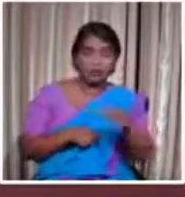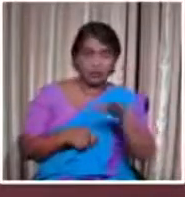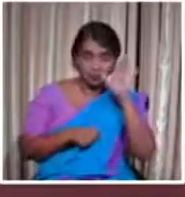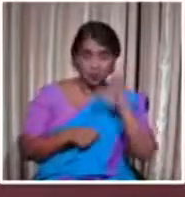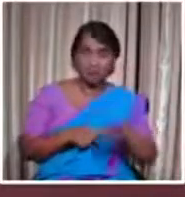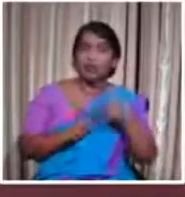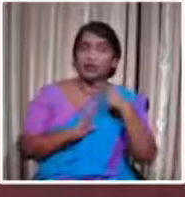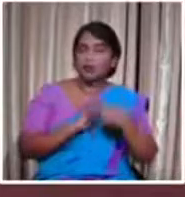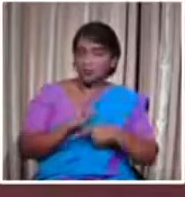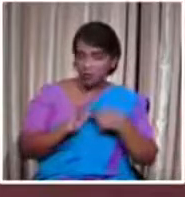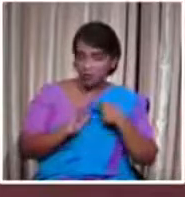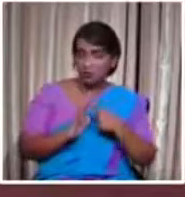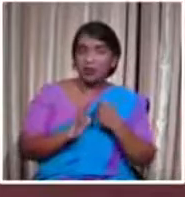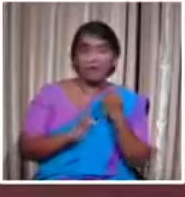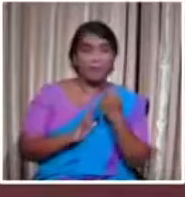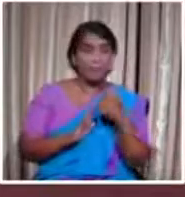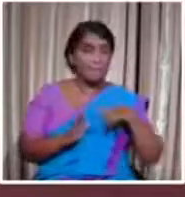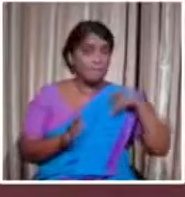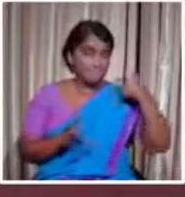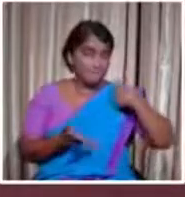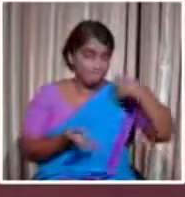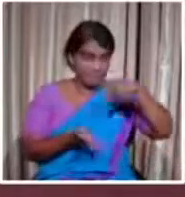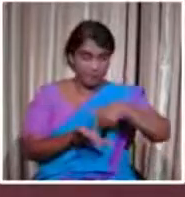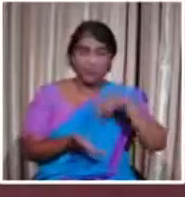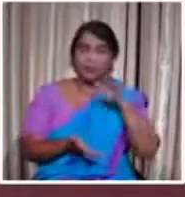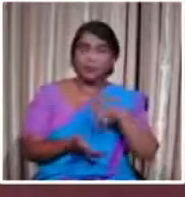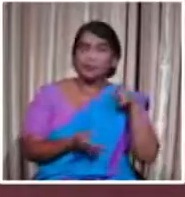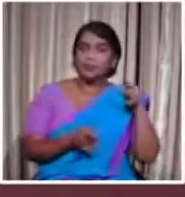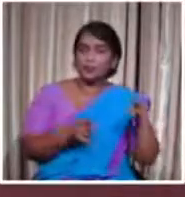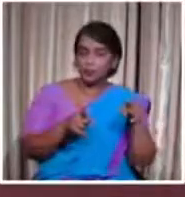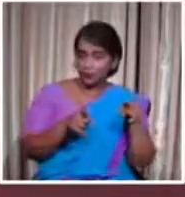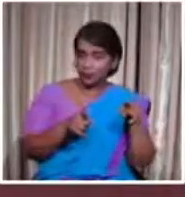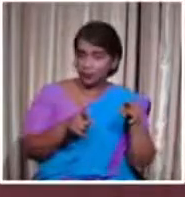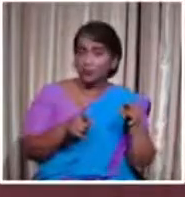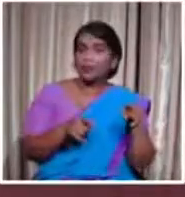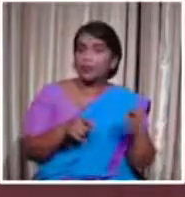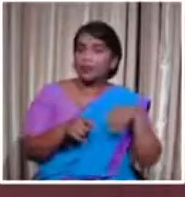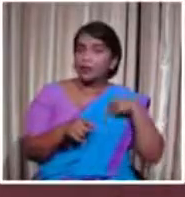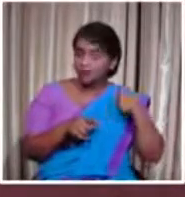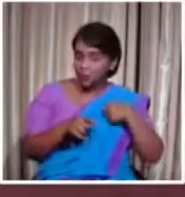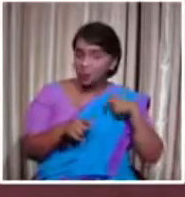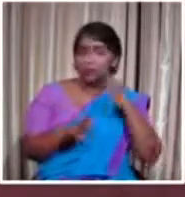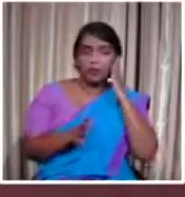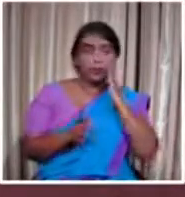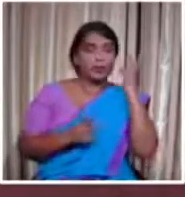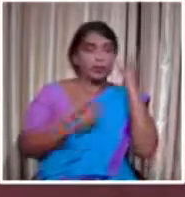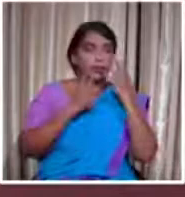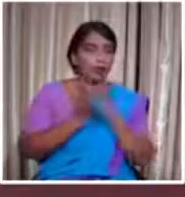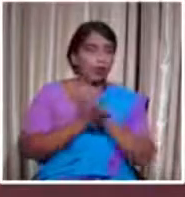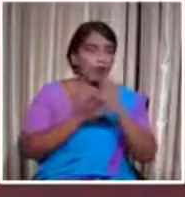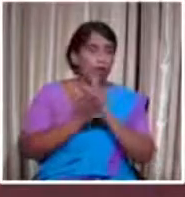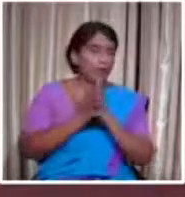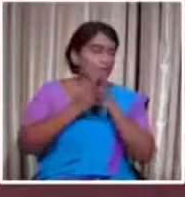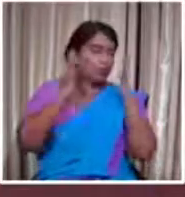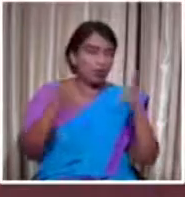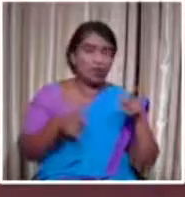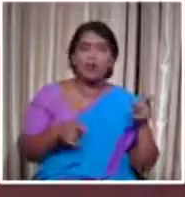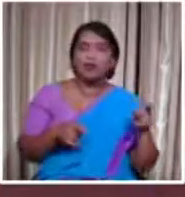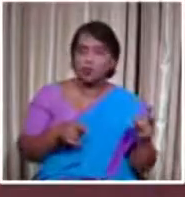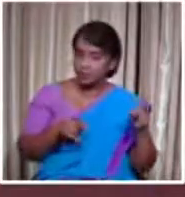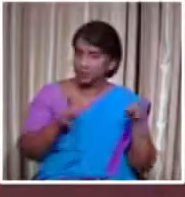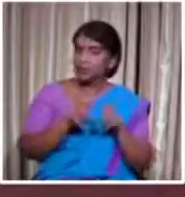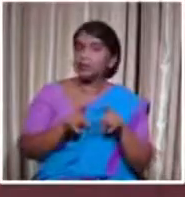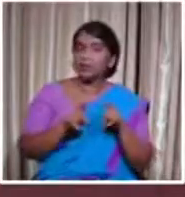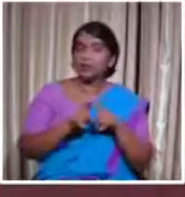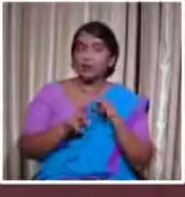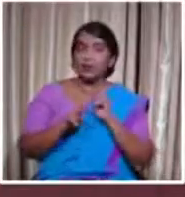තිබෙන්නේ මෙරට ආර්ථික මරමස්ථානයක. එයවට ප්‍රධාන පෙළේ සංචාරක හෝටල් රසක් පිහිටා තියෙනවා. ඒ වගේම